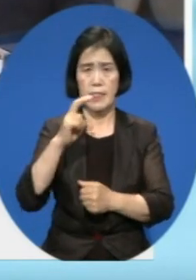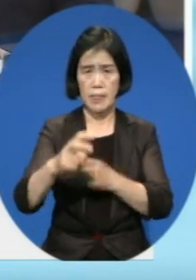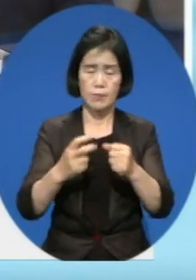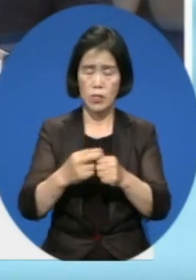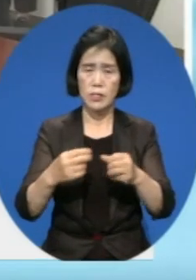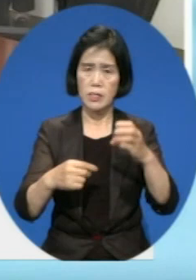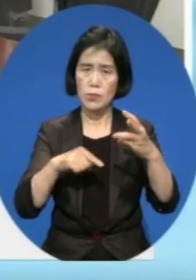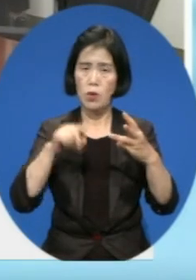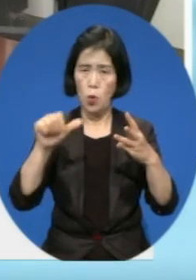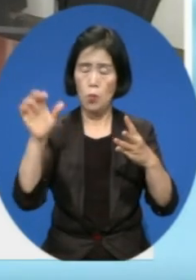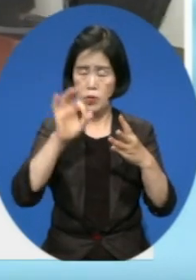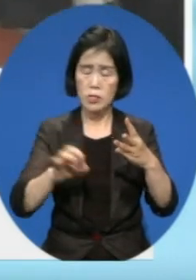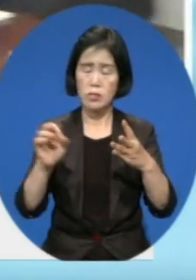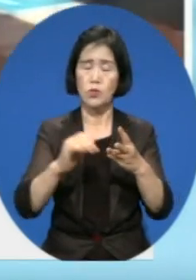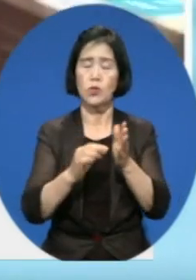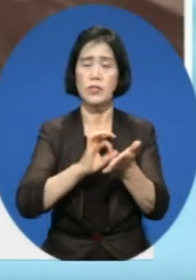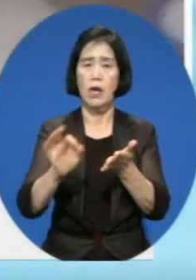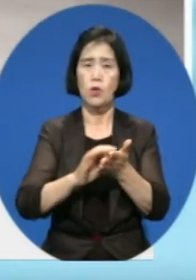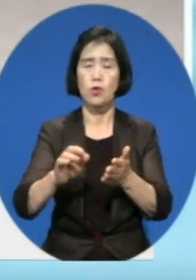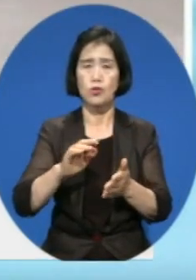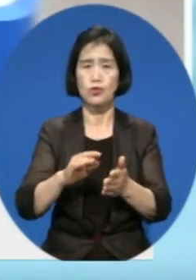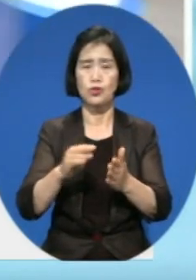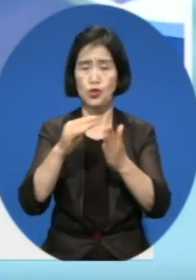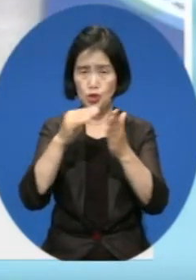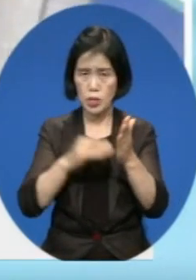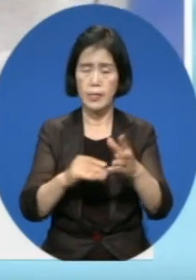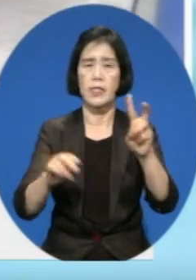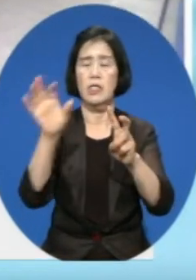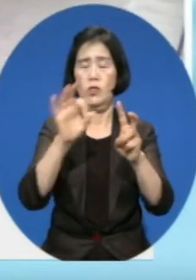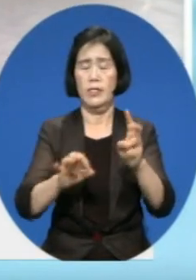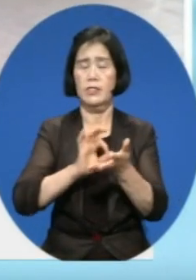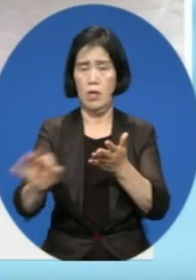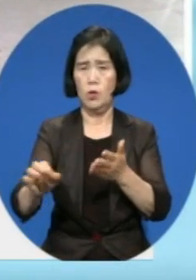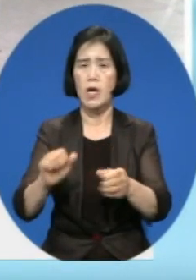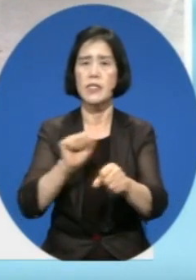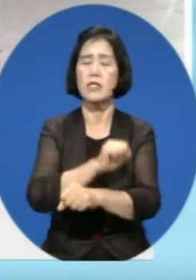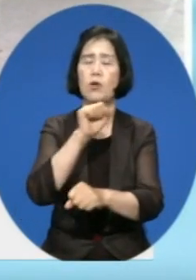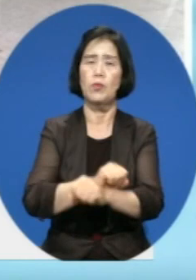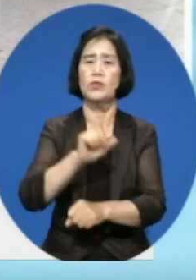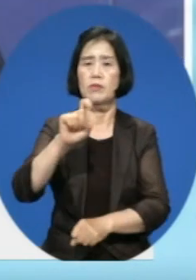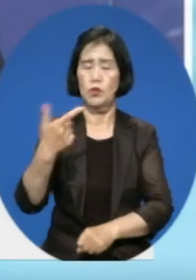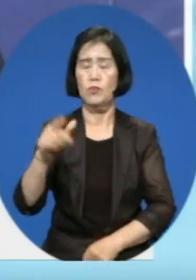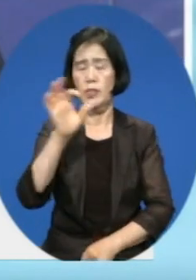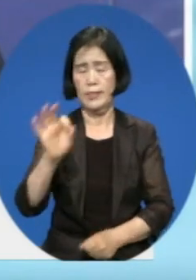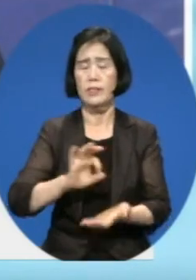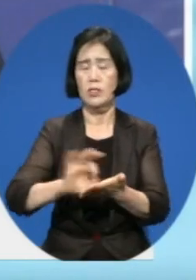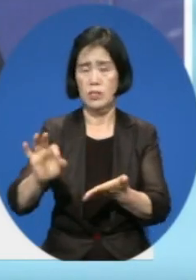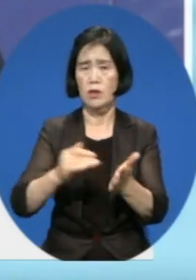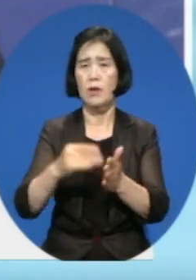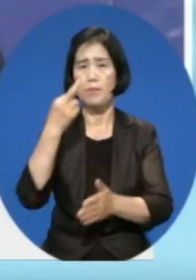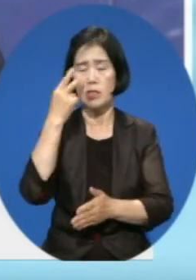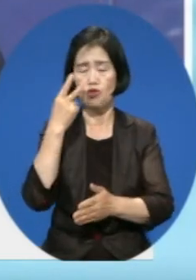한 3.5% 정도 썼는데 뉴질랜드 같은 경우가 한 20%를 썼고요. 네. 싱가포르이 한 16%를 썼습니다.